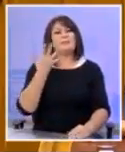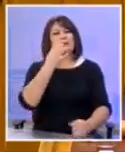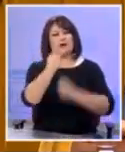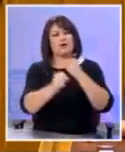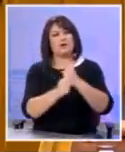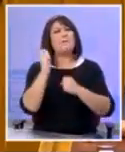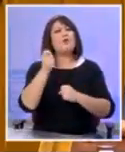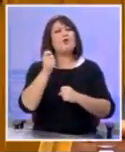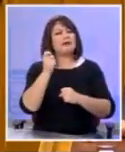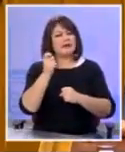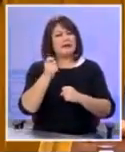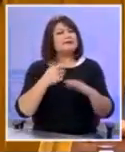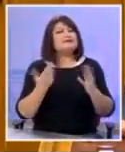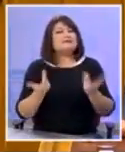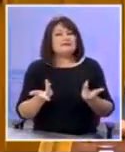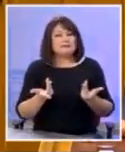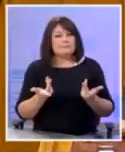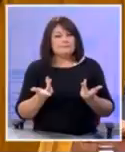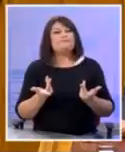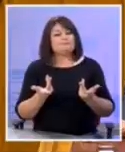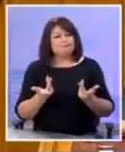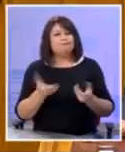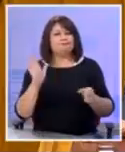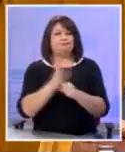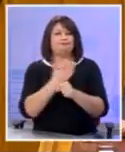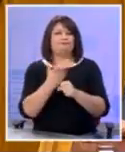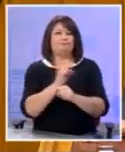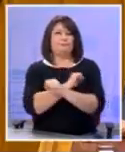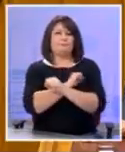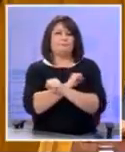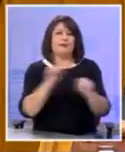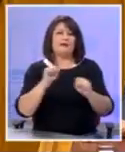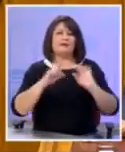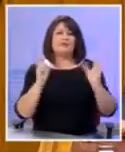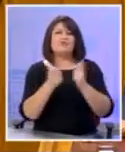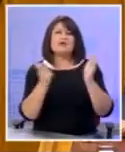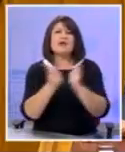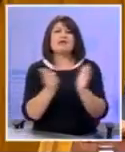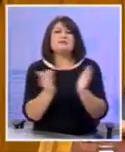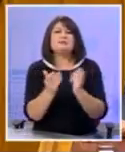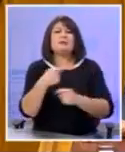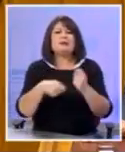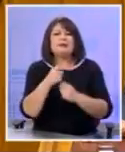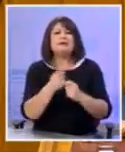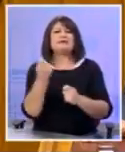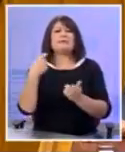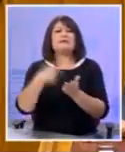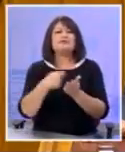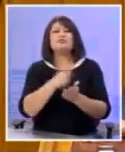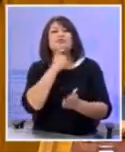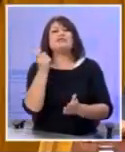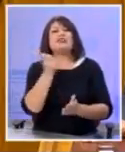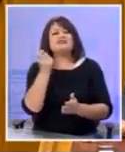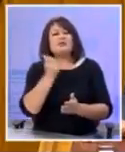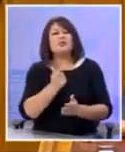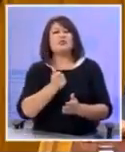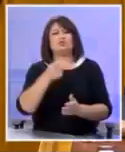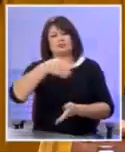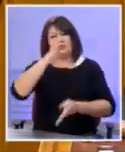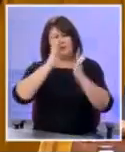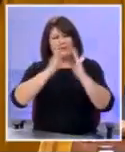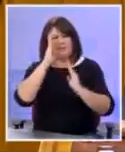5 ετών ήταν αυτές οι οποίες διέλυσαν τα μικρομεσαία στρώματα, όπως τους μισθωτούς και συνταξιούχους,